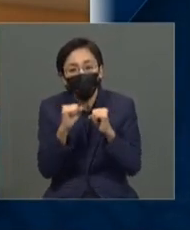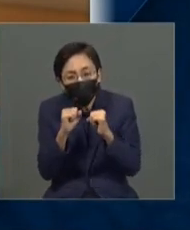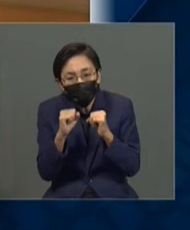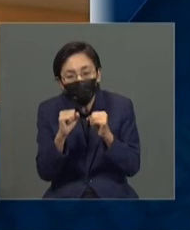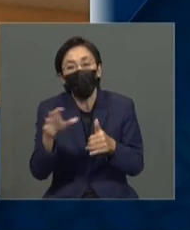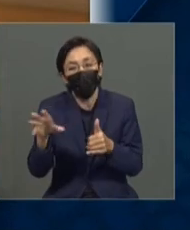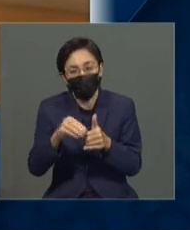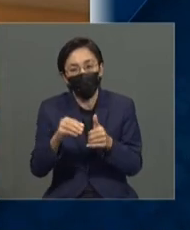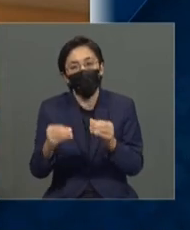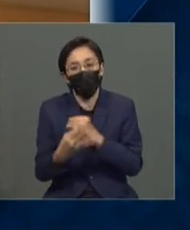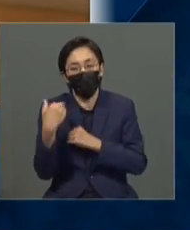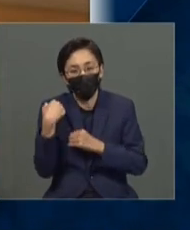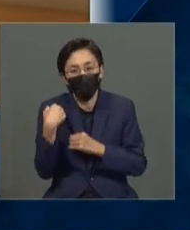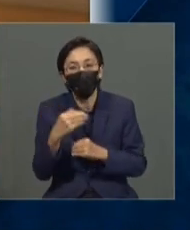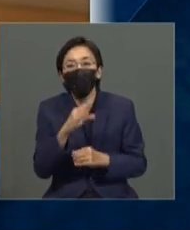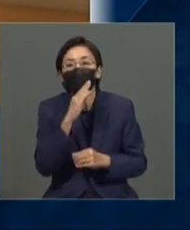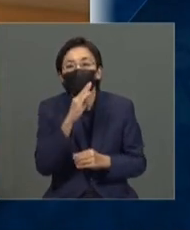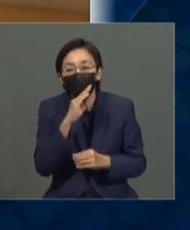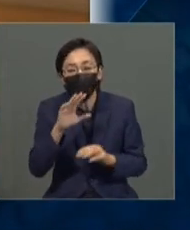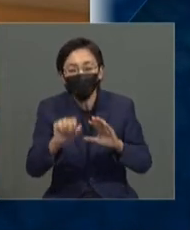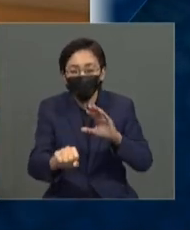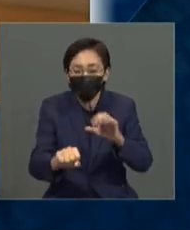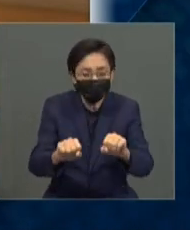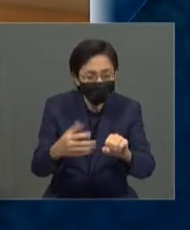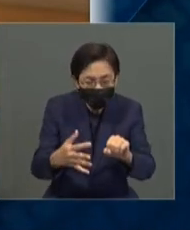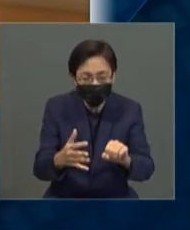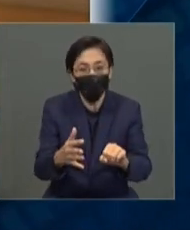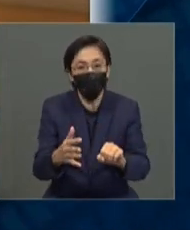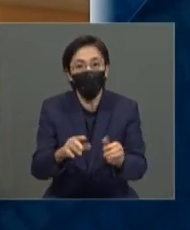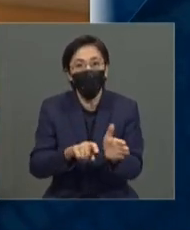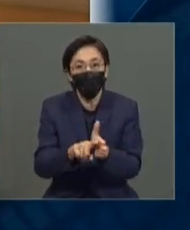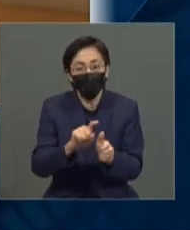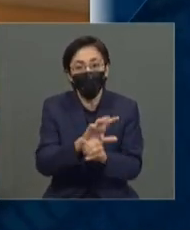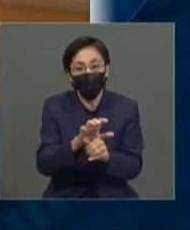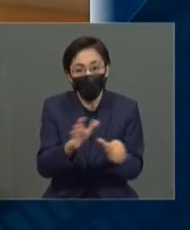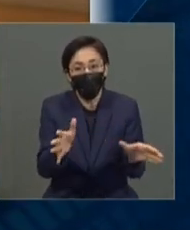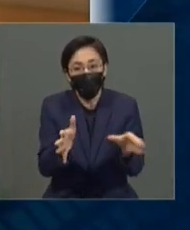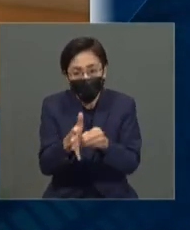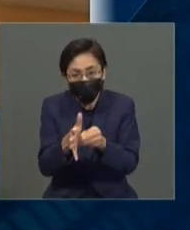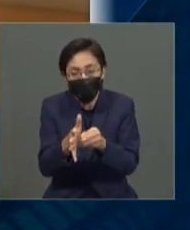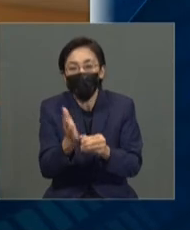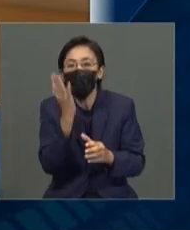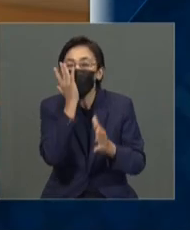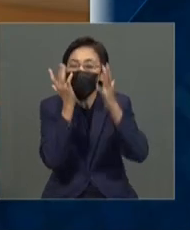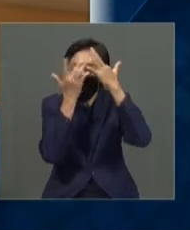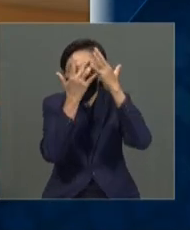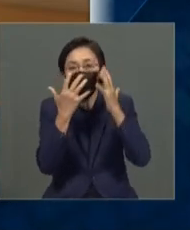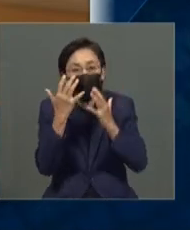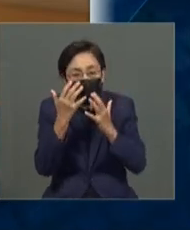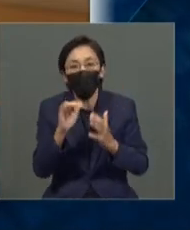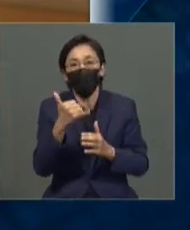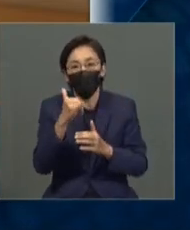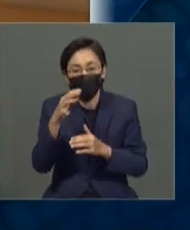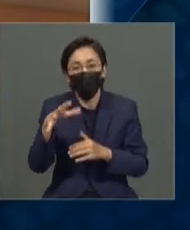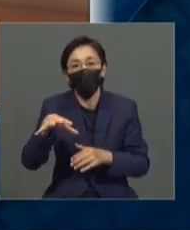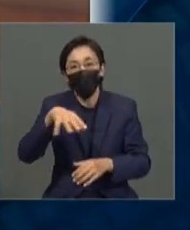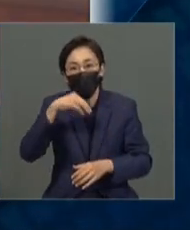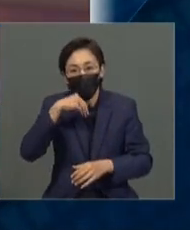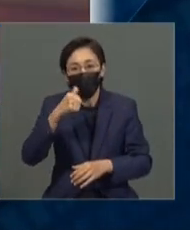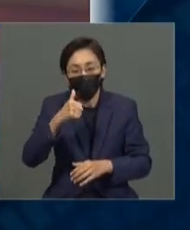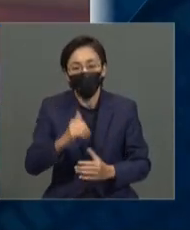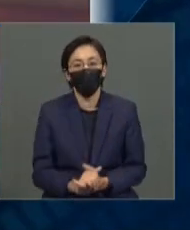มผัสแล้วมือเรามาถูกหน้าถูกตาก็จะเข้าได้เพราะฉะนั้นทุกคนต้องคอยหมั่นล้